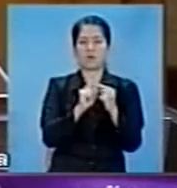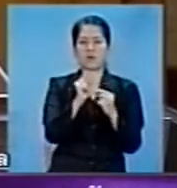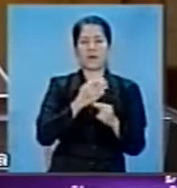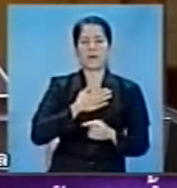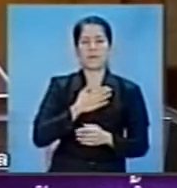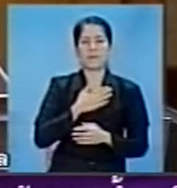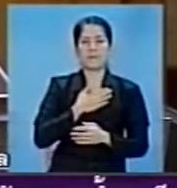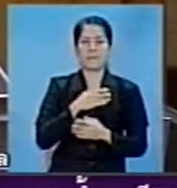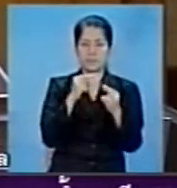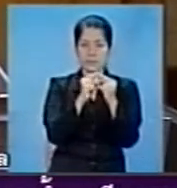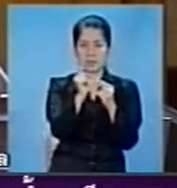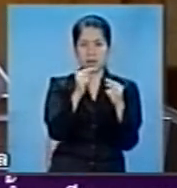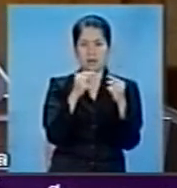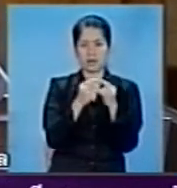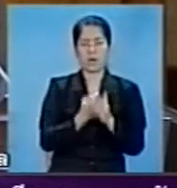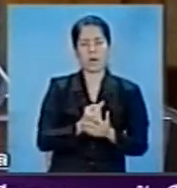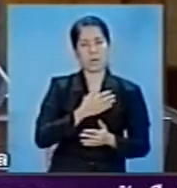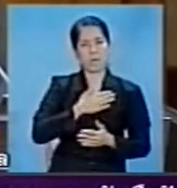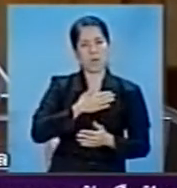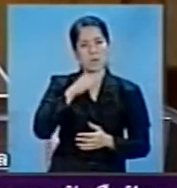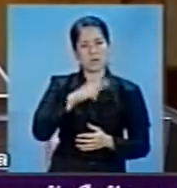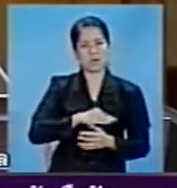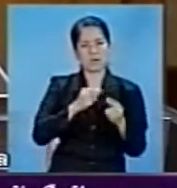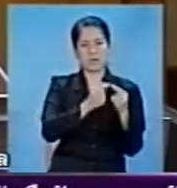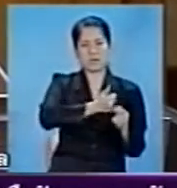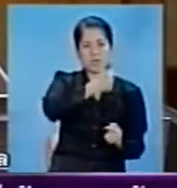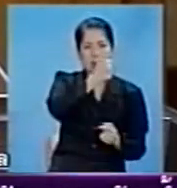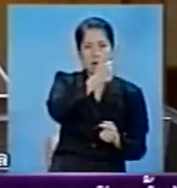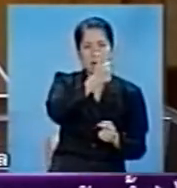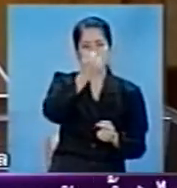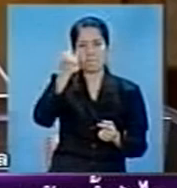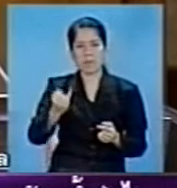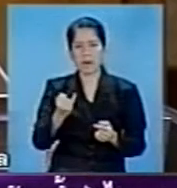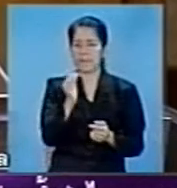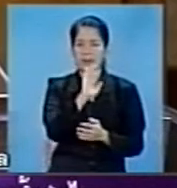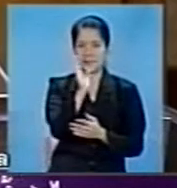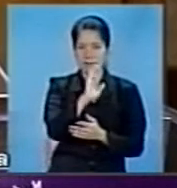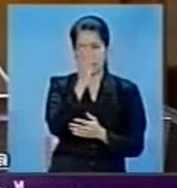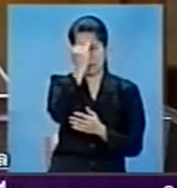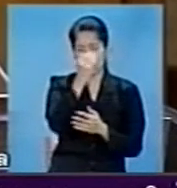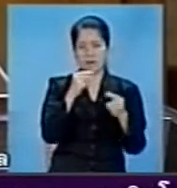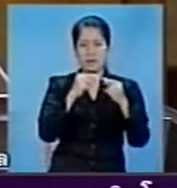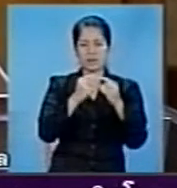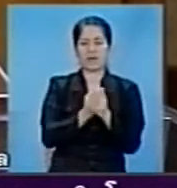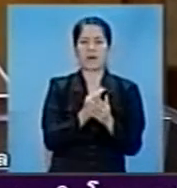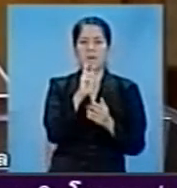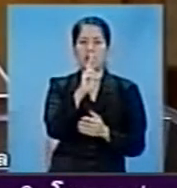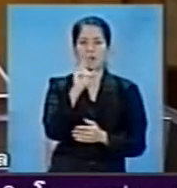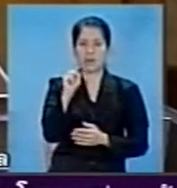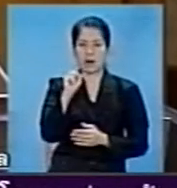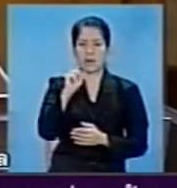องว่ามันเป็นเรื่องของชัยชนะของฝ่ายหนึ่งฝ่ายใดแต่เป็นเรื่องที่สภาก็ต้องมาทำความเข้า